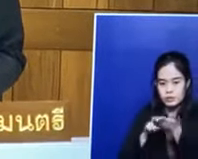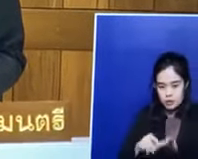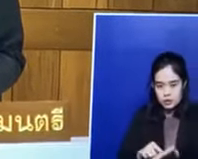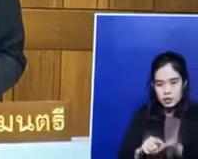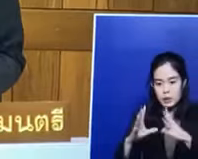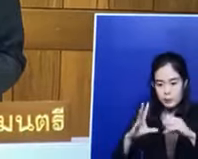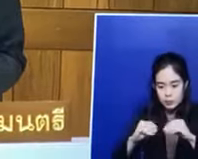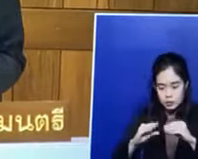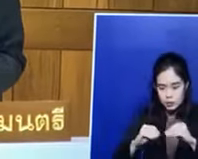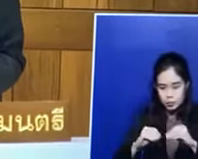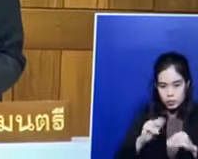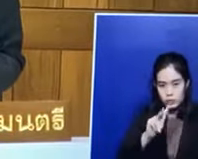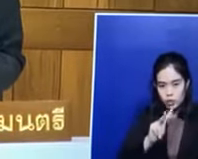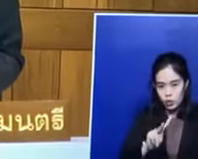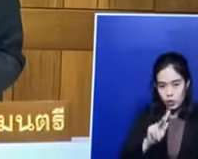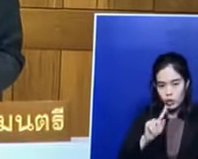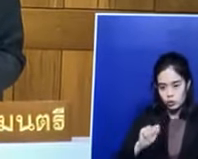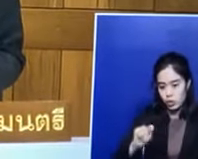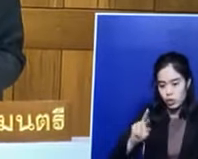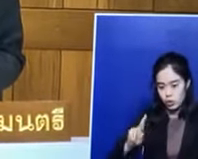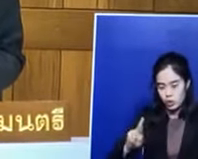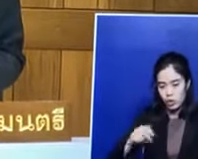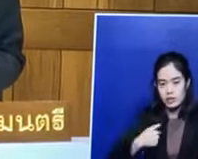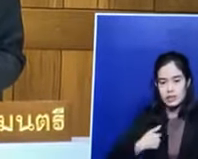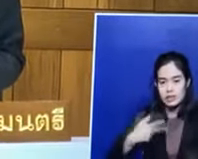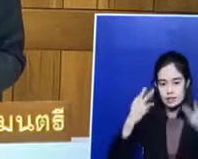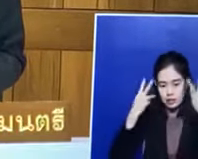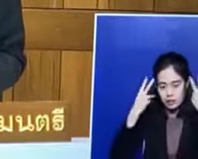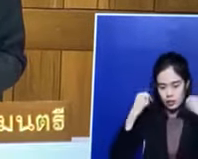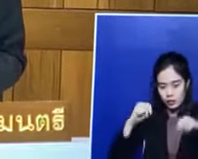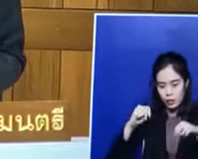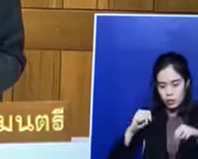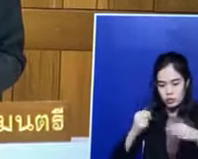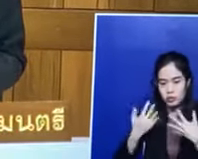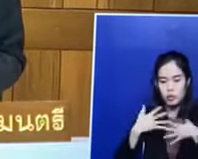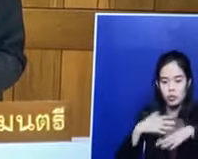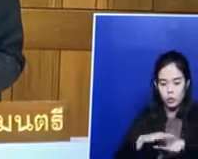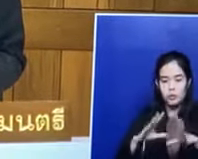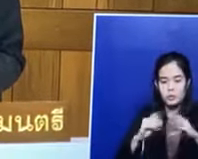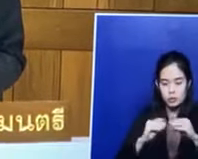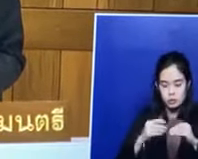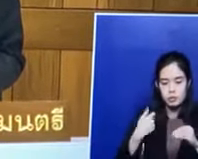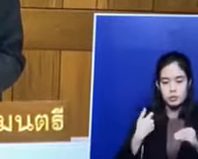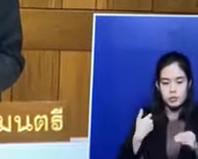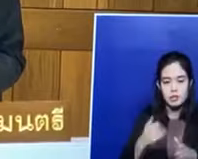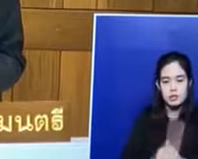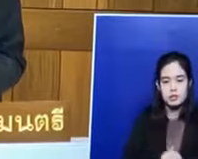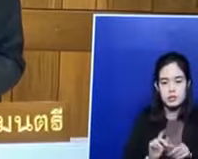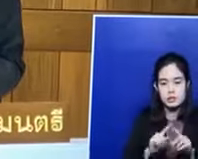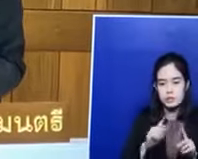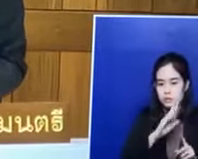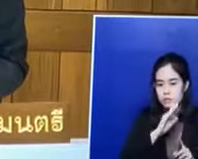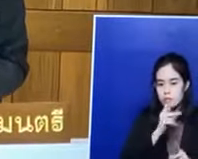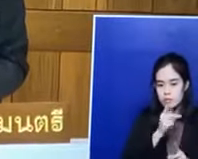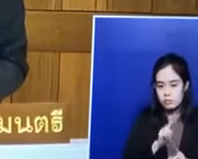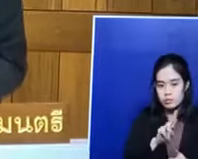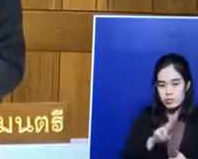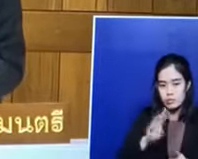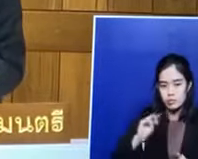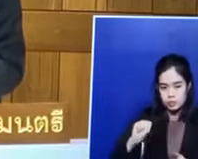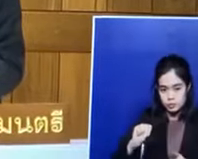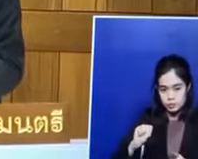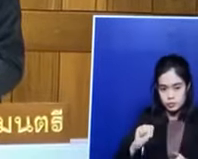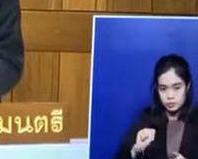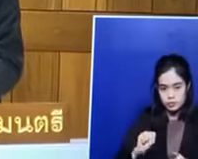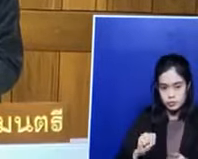กตร.อันนี้นายกเข้าไปร่วมตรงนี้นะครับหากจะต้องมีการยกเว้นคุณสมบัติอะไรก็ตามต้องเข้าครม.นะครับจากนั้นซึ่งนำทูลเกล้า